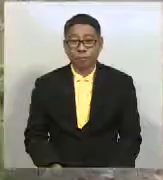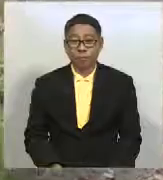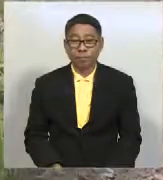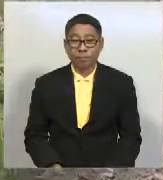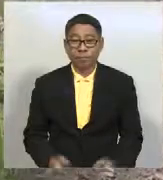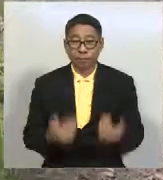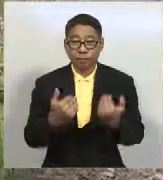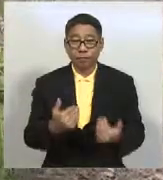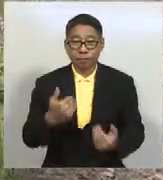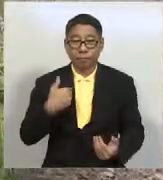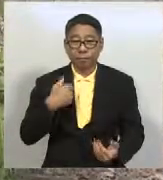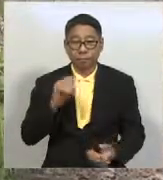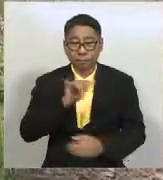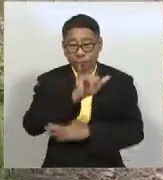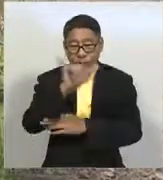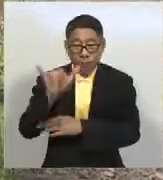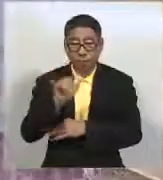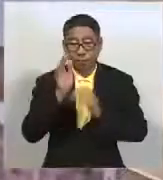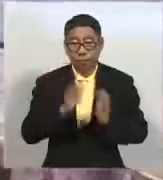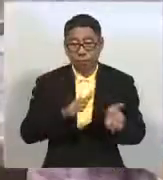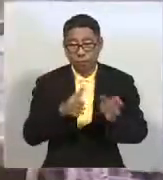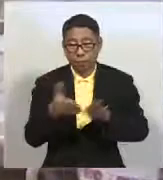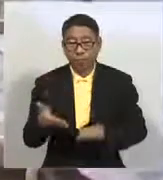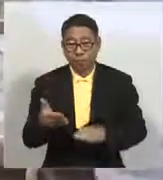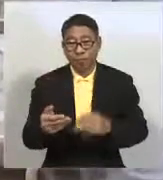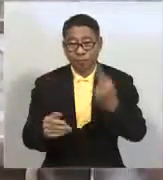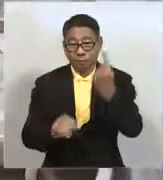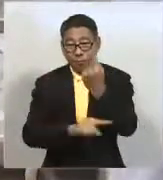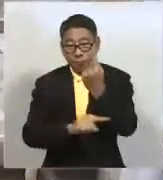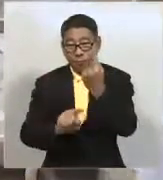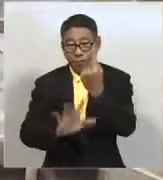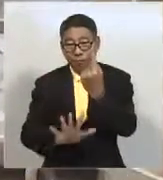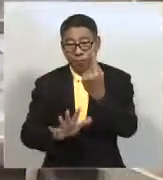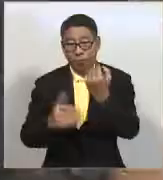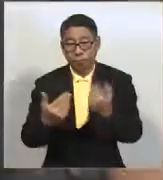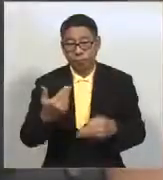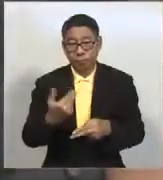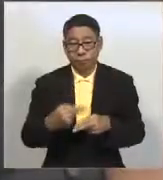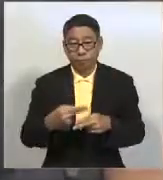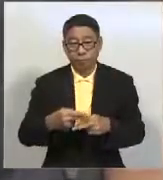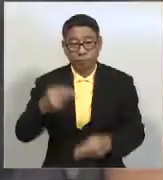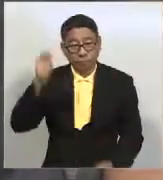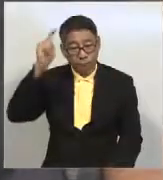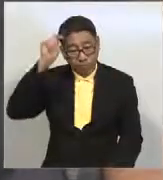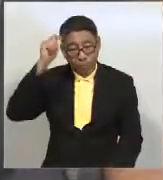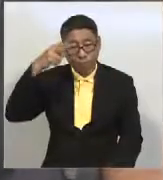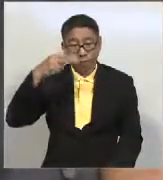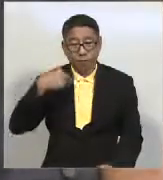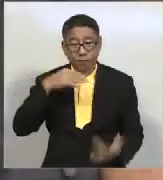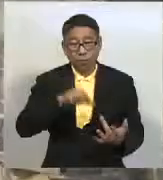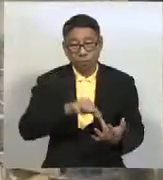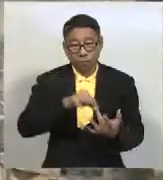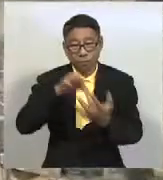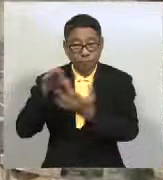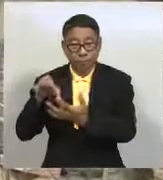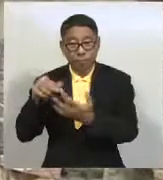ขณะที่หนึ่งในญาติของผู้เสียชีวิต1ใน5รายในคดีที่นายคณากรอ่านคำพิพากษายกฟ้องให้กับจ